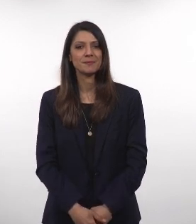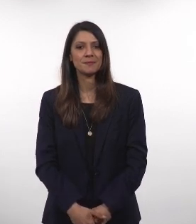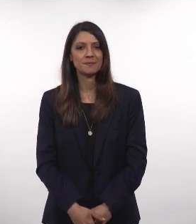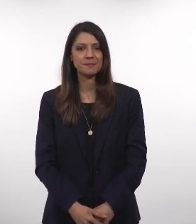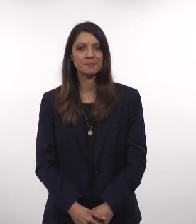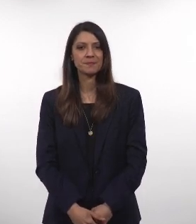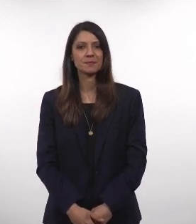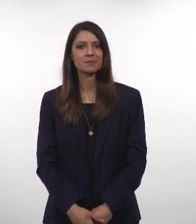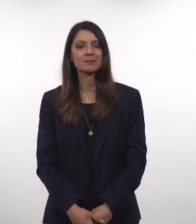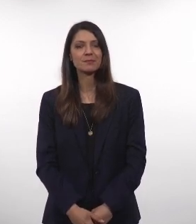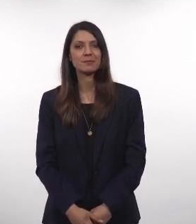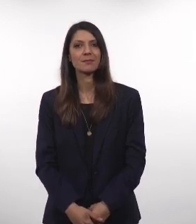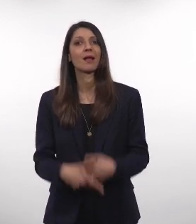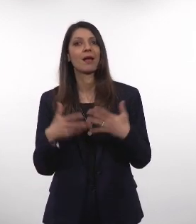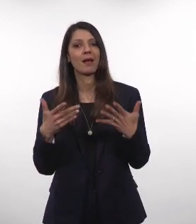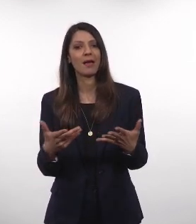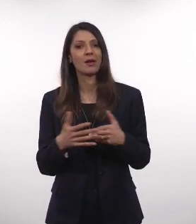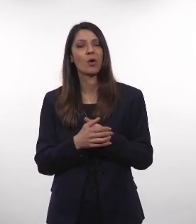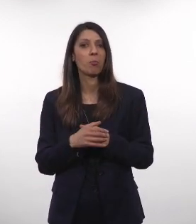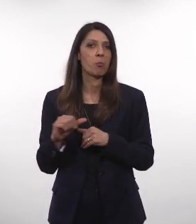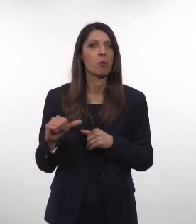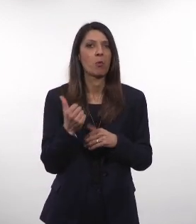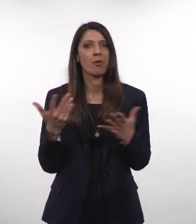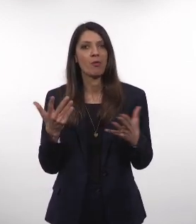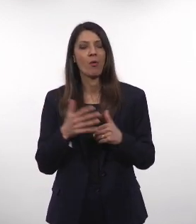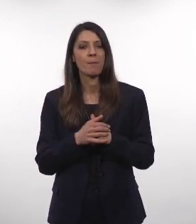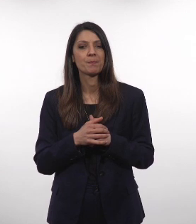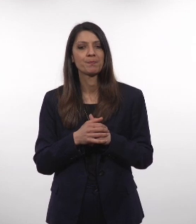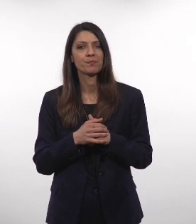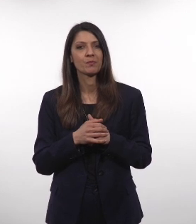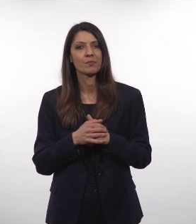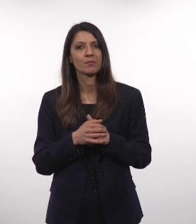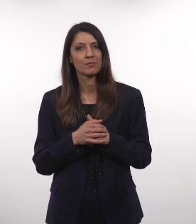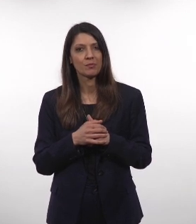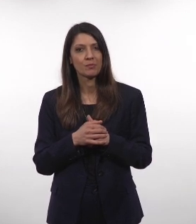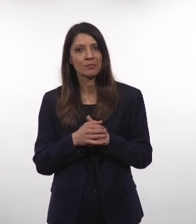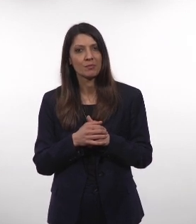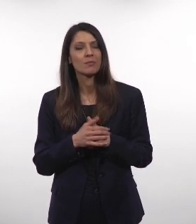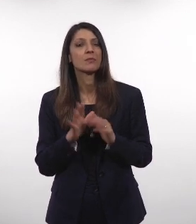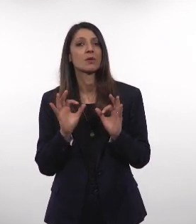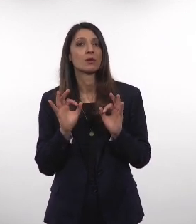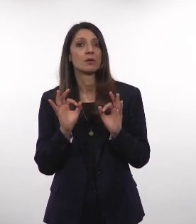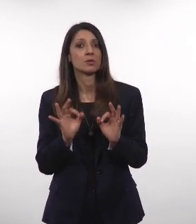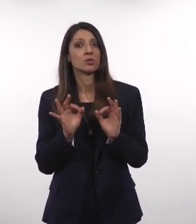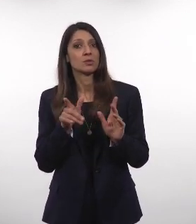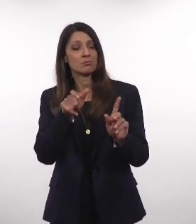voilà. On va commencer déjà par revenir un petit peu sur les enjeux de santé justement